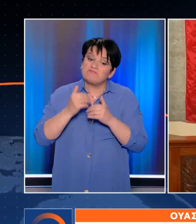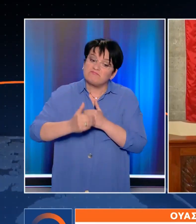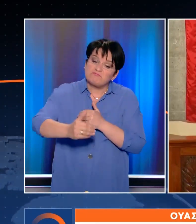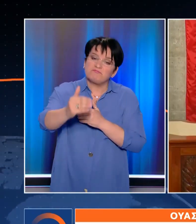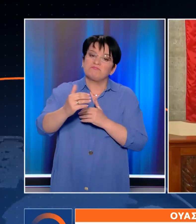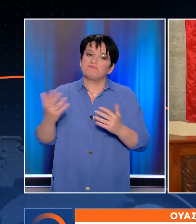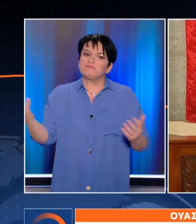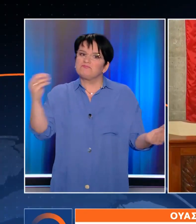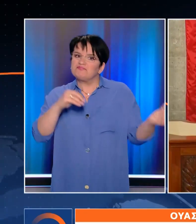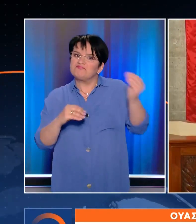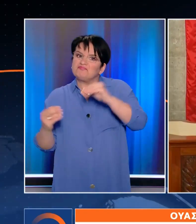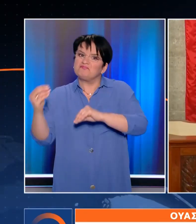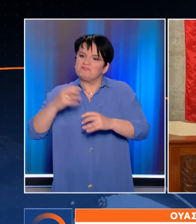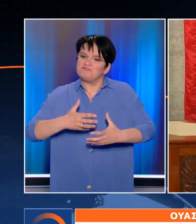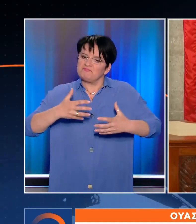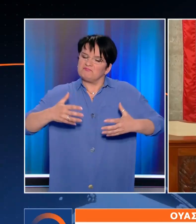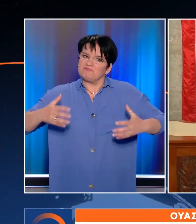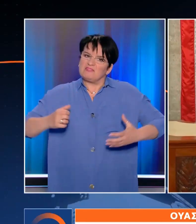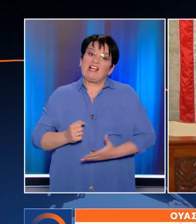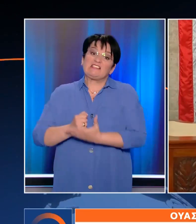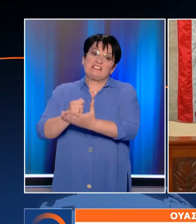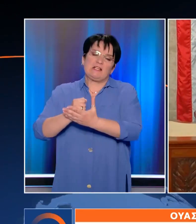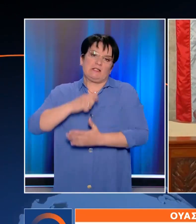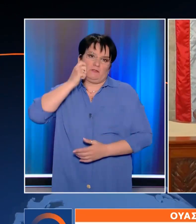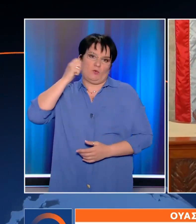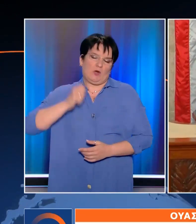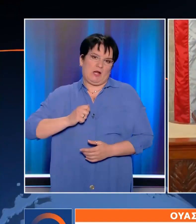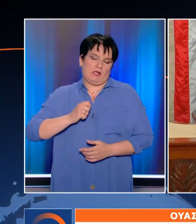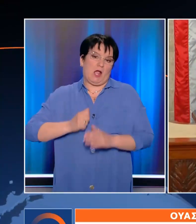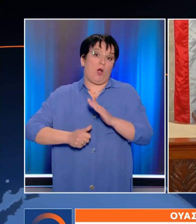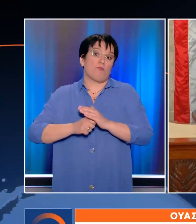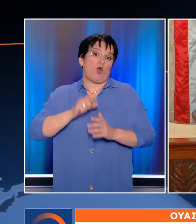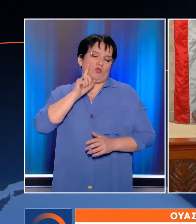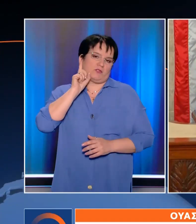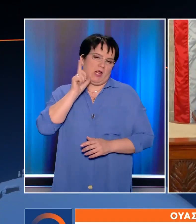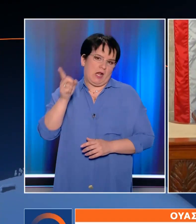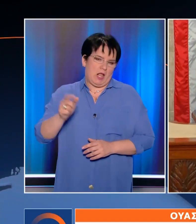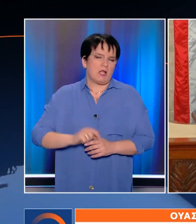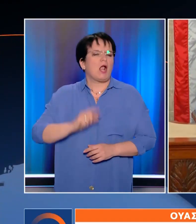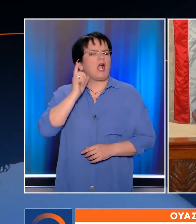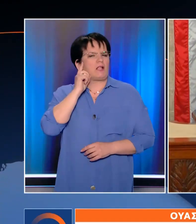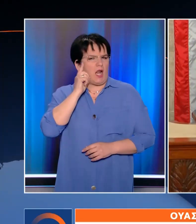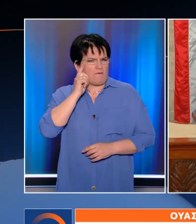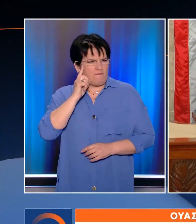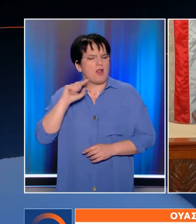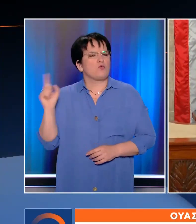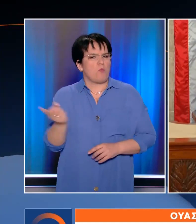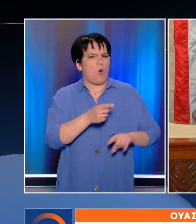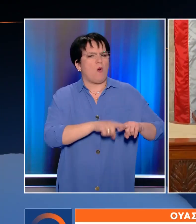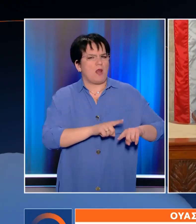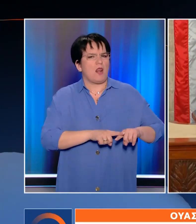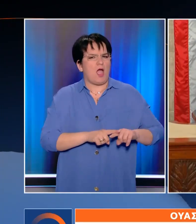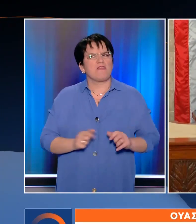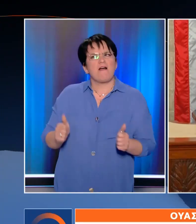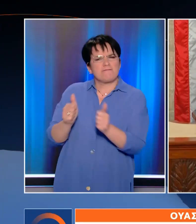και άλλοι για την βοήθεια της χώρας του. Καταλαβαίνουμε πάρα πολύ καλά κι εμείς τη σημασία των